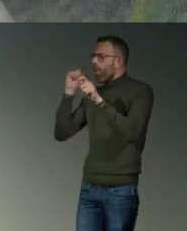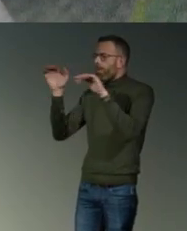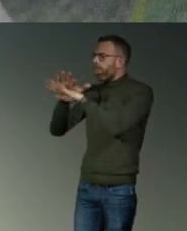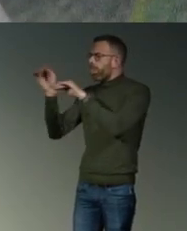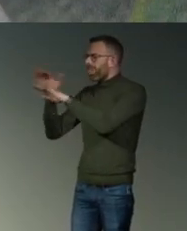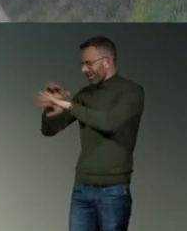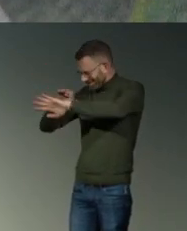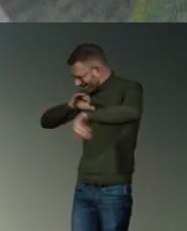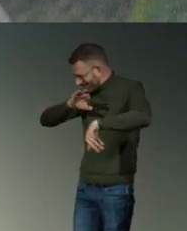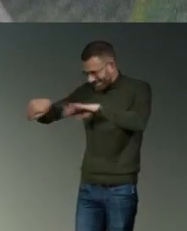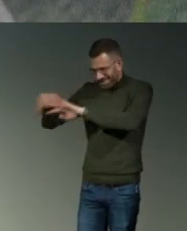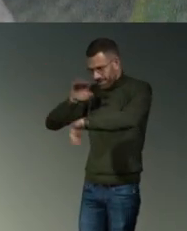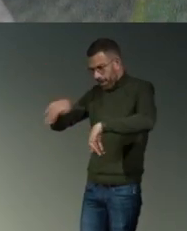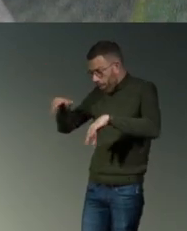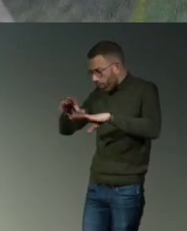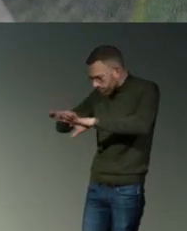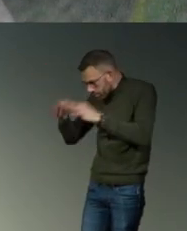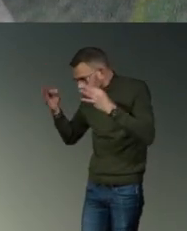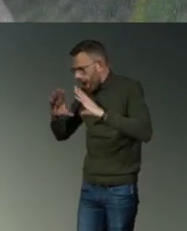qui vont vraiment